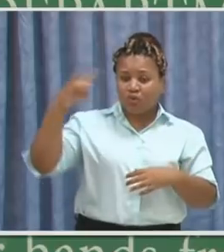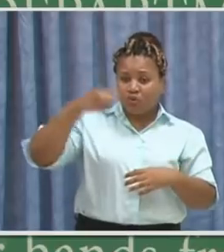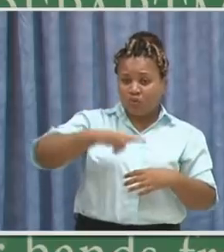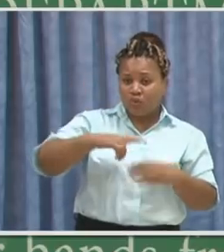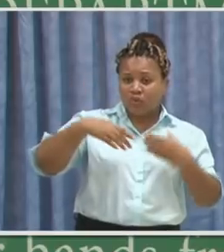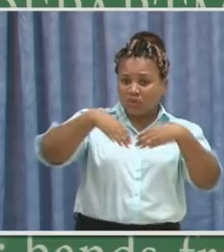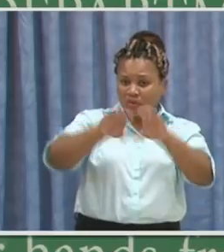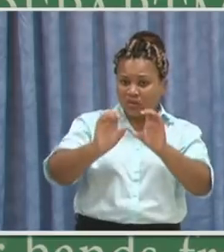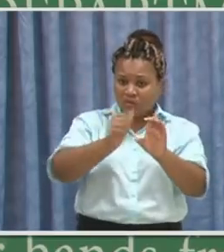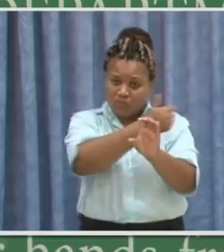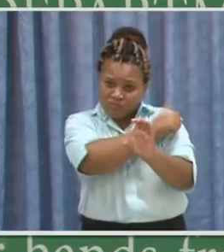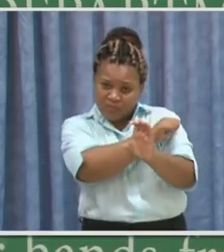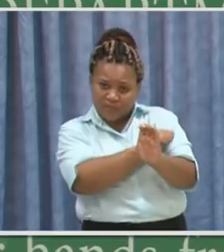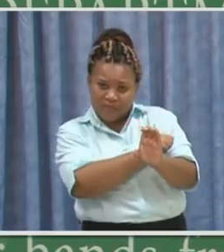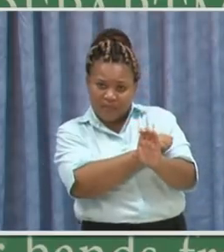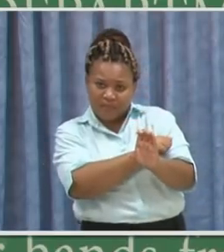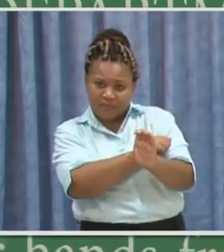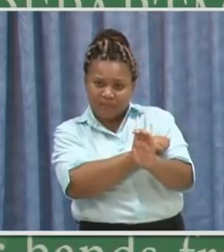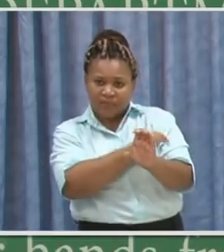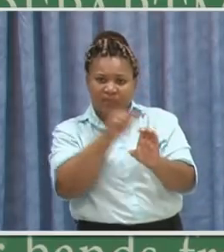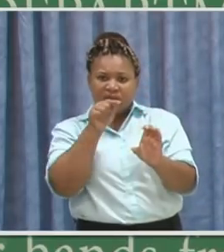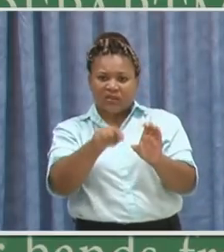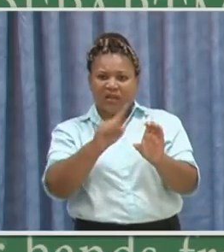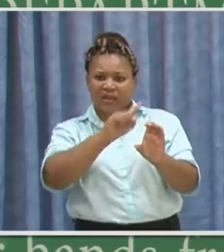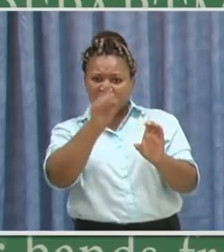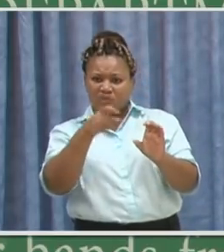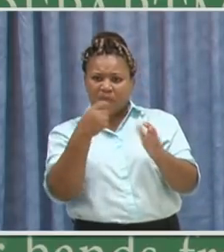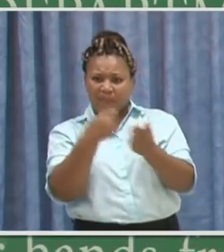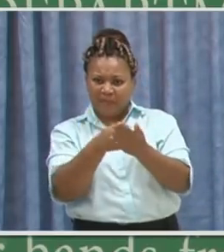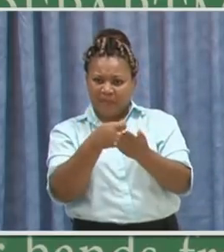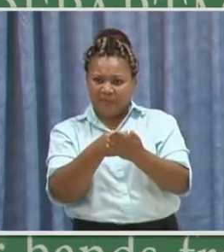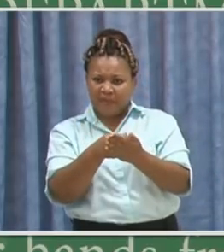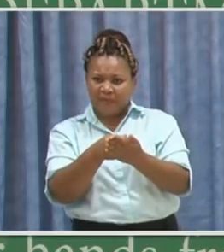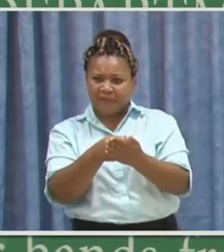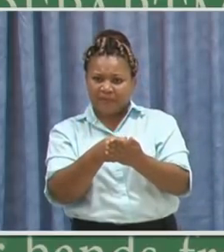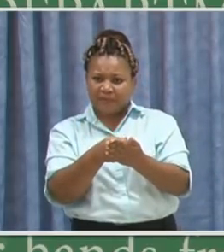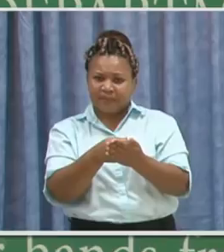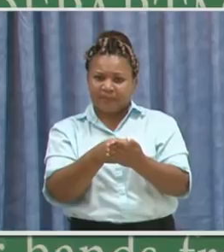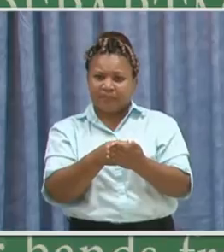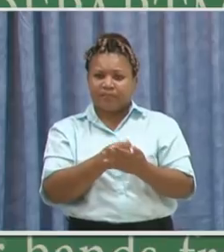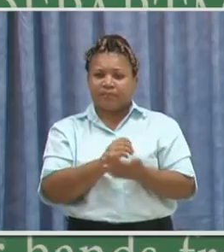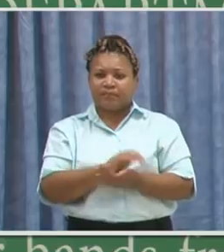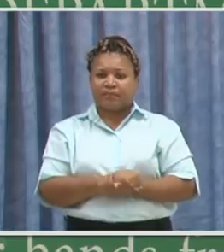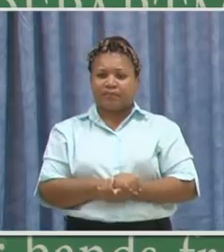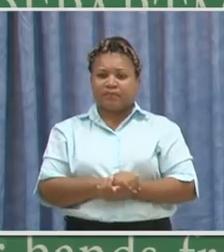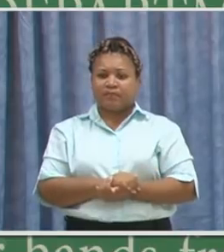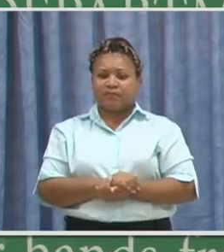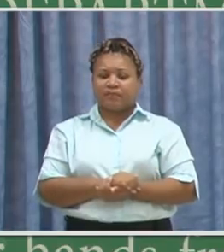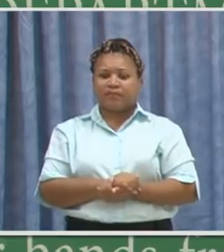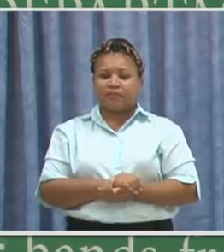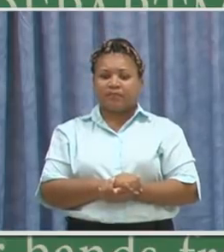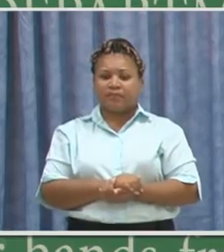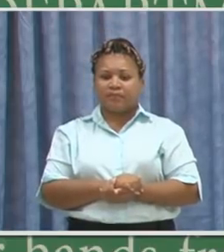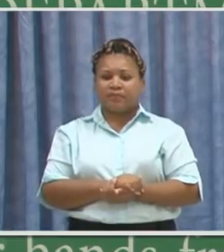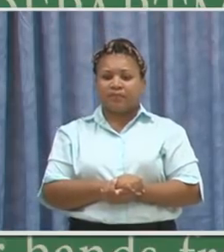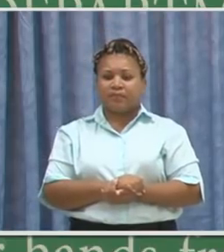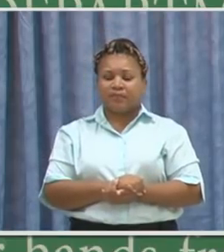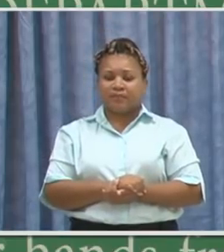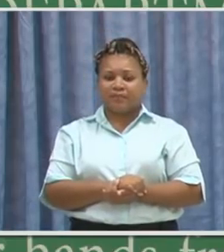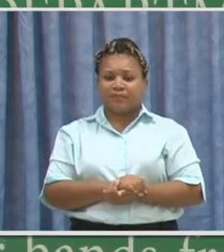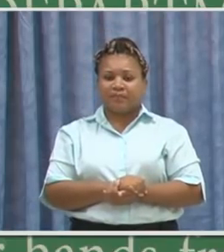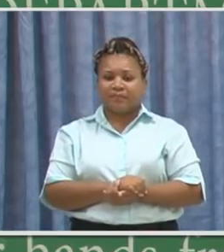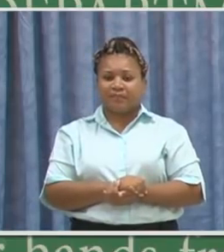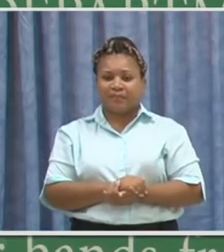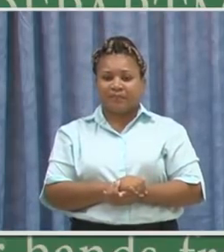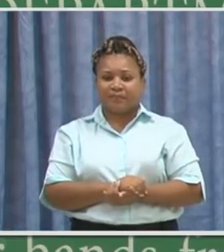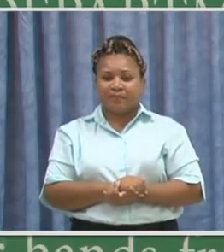Au fait, l'état de motivé à sa lettre, moi j'ai besoin de lire une deuxième fois pour que c'était si vrai. À cause,